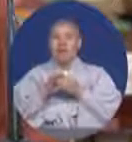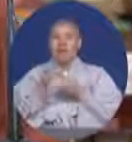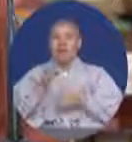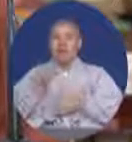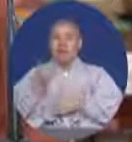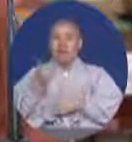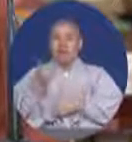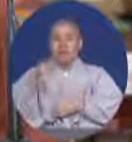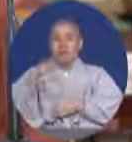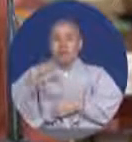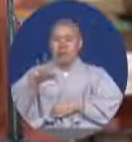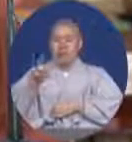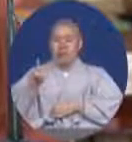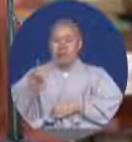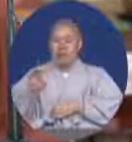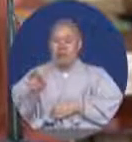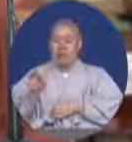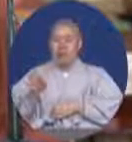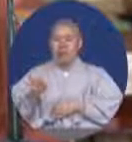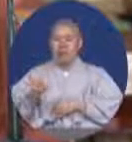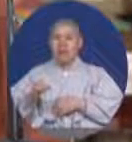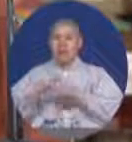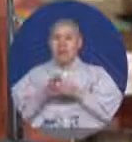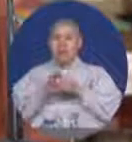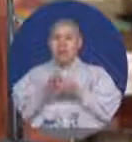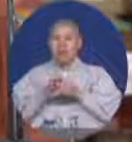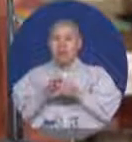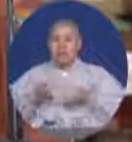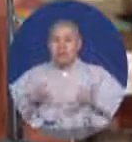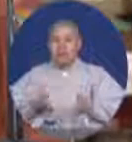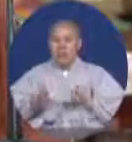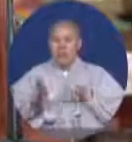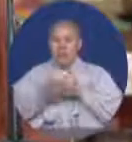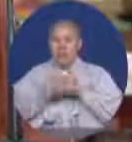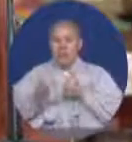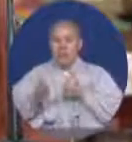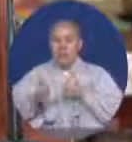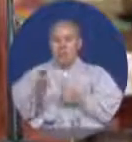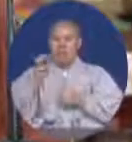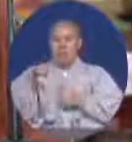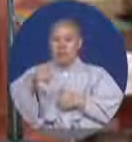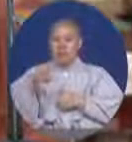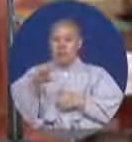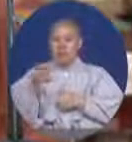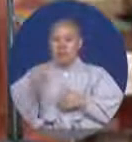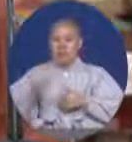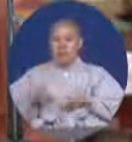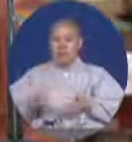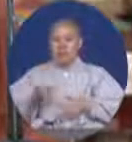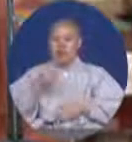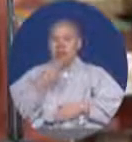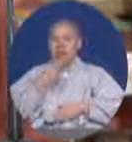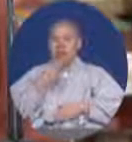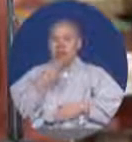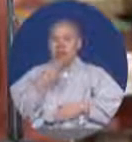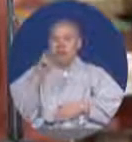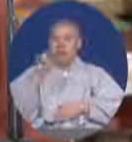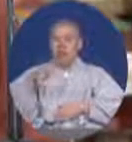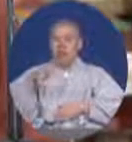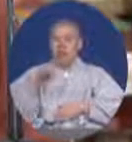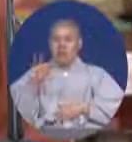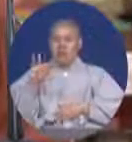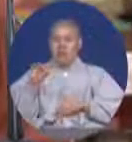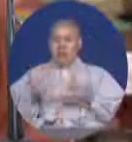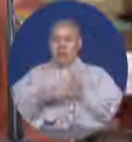말이죠. 연생. 연생은 인연으로 난 거기 때문에 난 게 없다. 무생이라는 소리고요. 무생이라는 건 뭐냐?